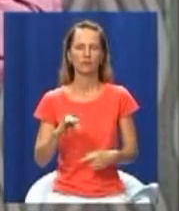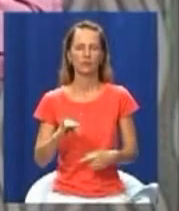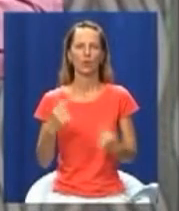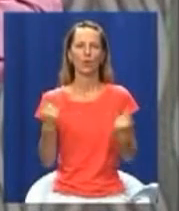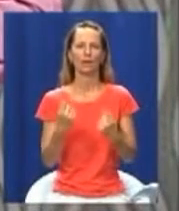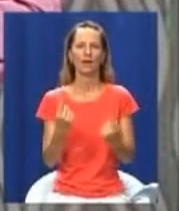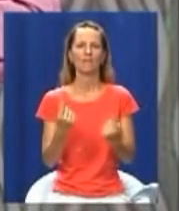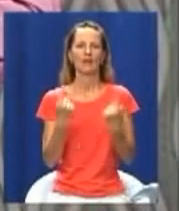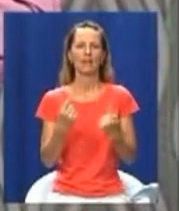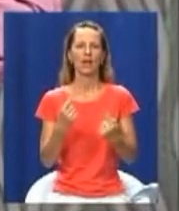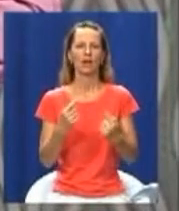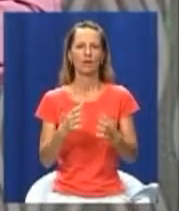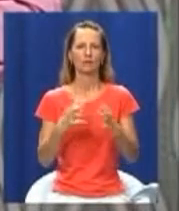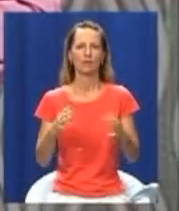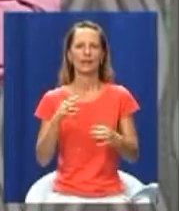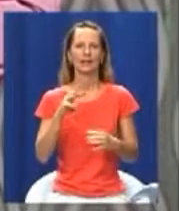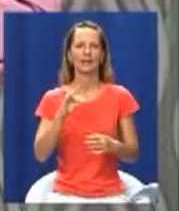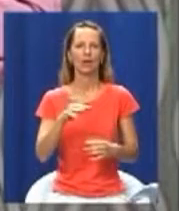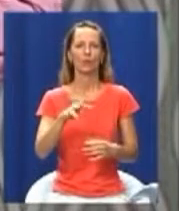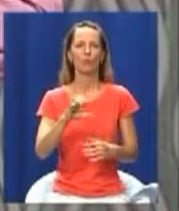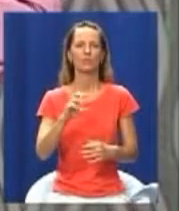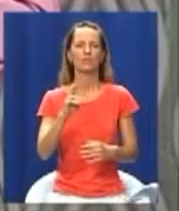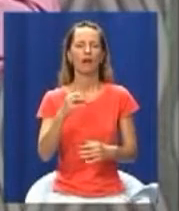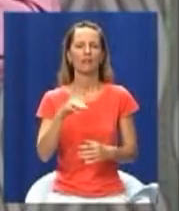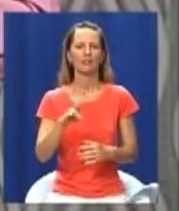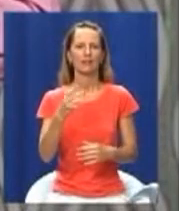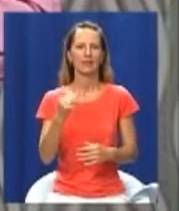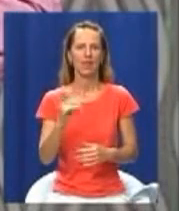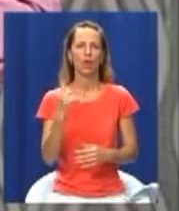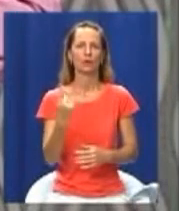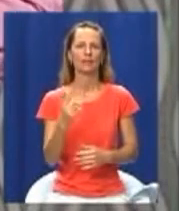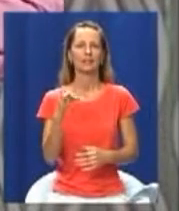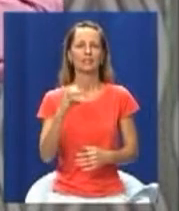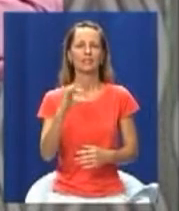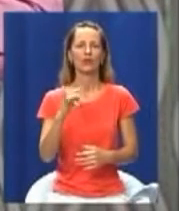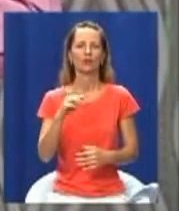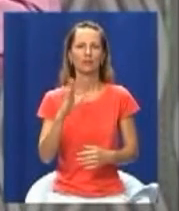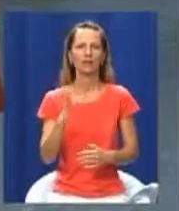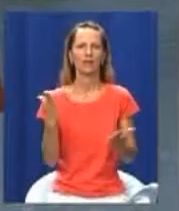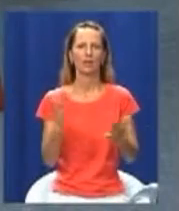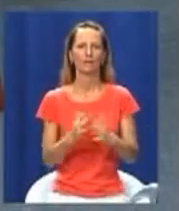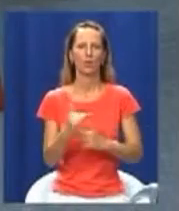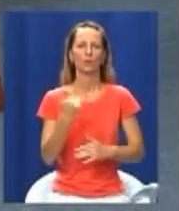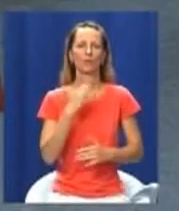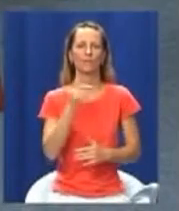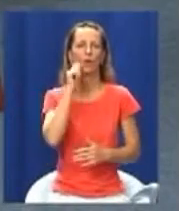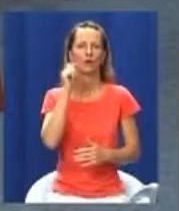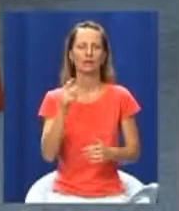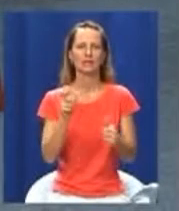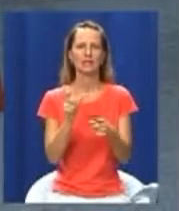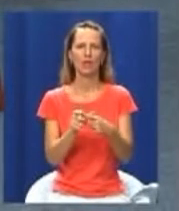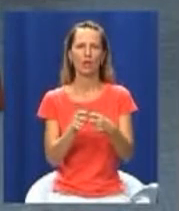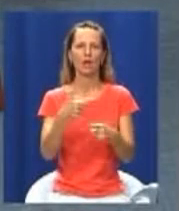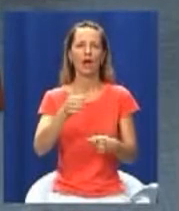звичайний, великоплідний та мускатний. Називається ще отак от один з сортів, який вирощують у нас у Україні. Слово гарбуз